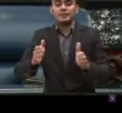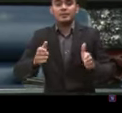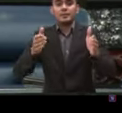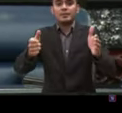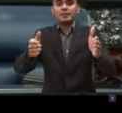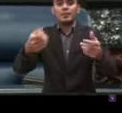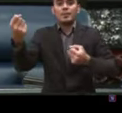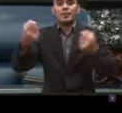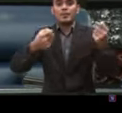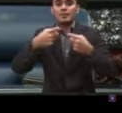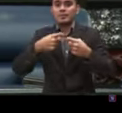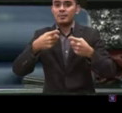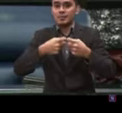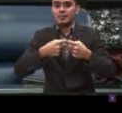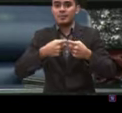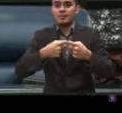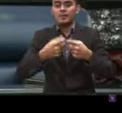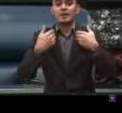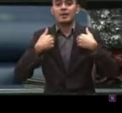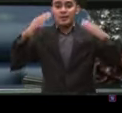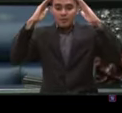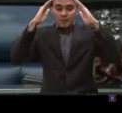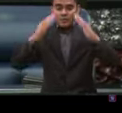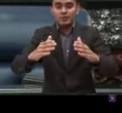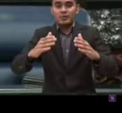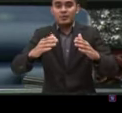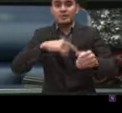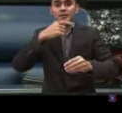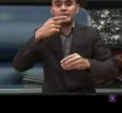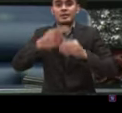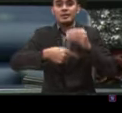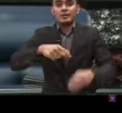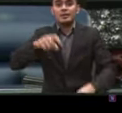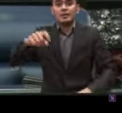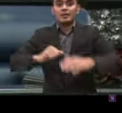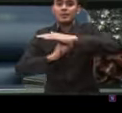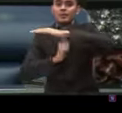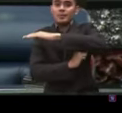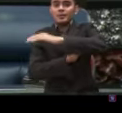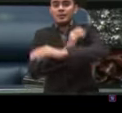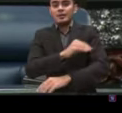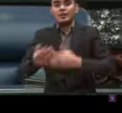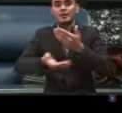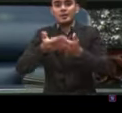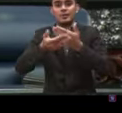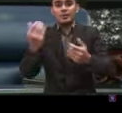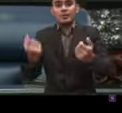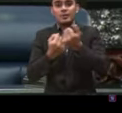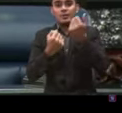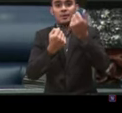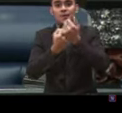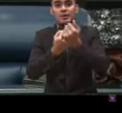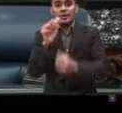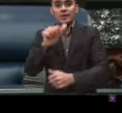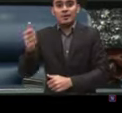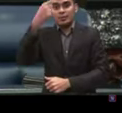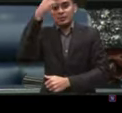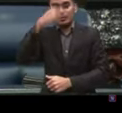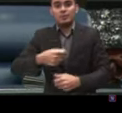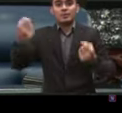kenderaan mikromobiliti yang memberi fokus kepada elemen keperluan infrastruktur serta kemudahan sokongan yang lain bagi